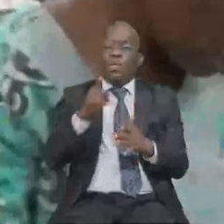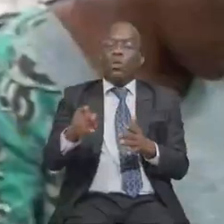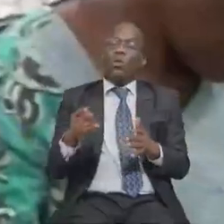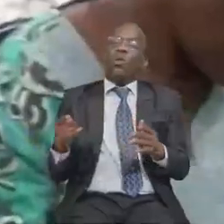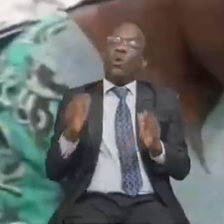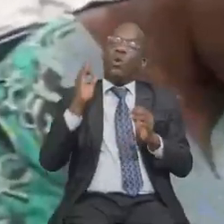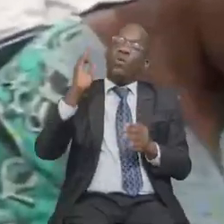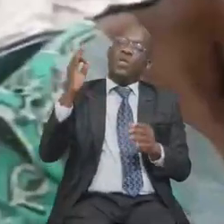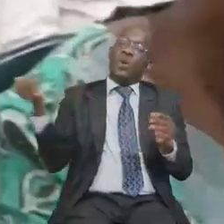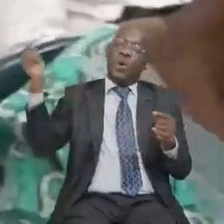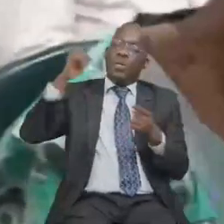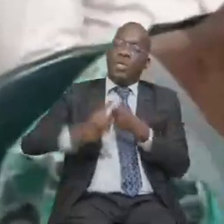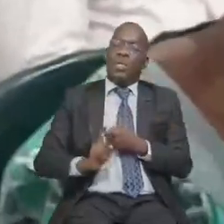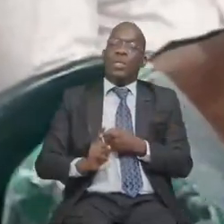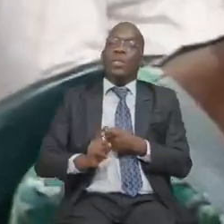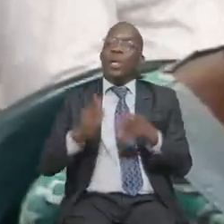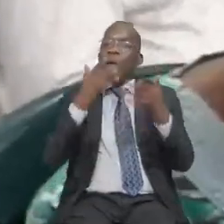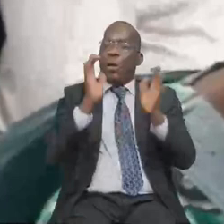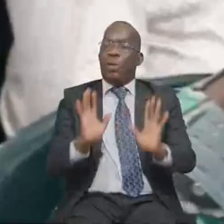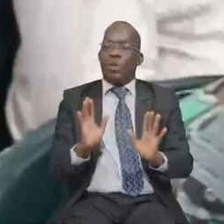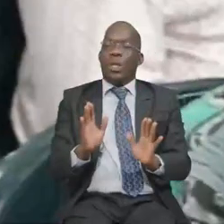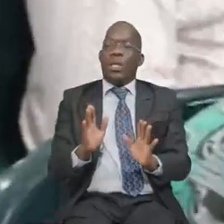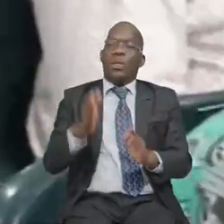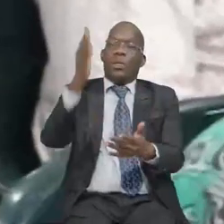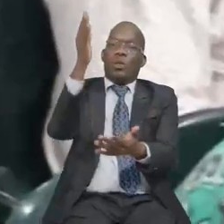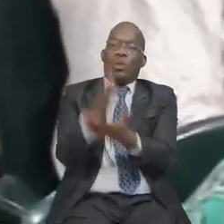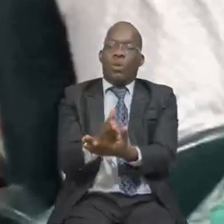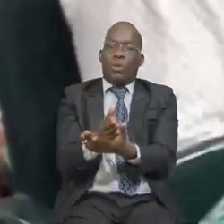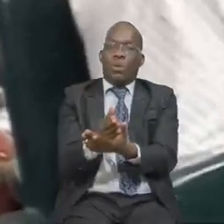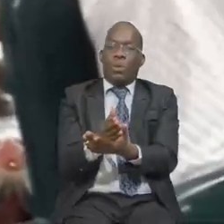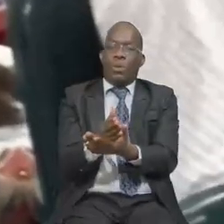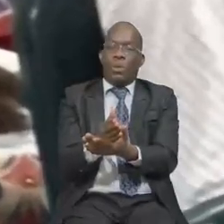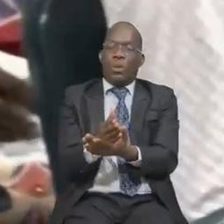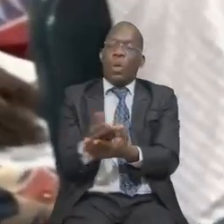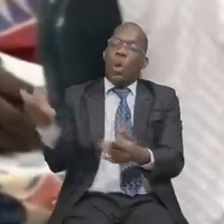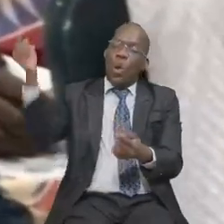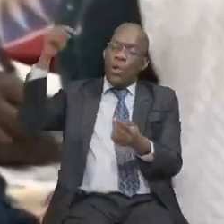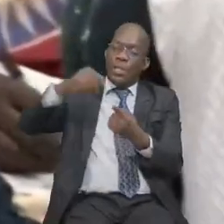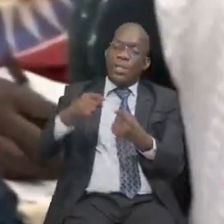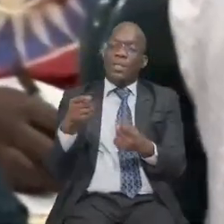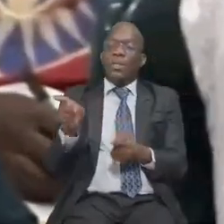arrête jusqu'à ce que il cesse leur moquerie. Continue à prêcher.